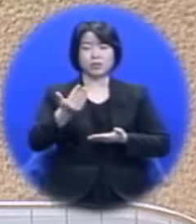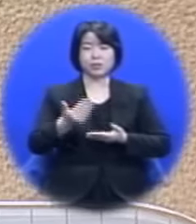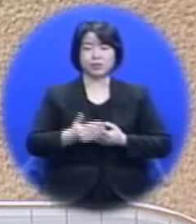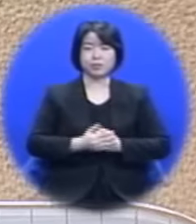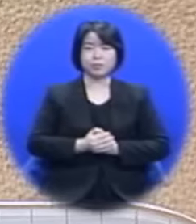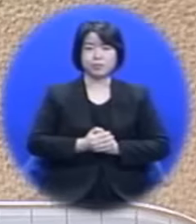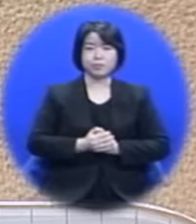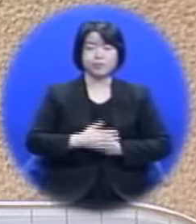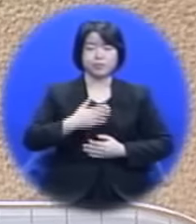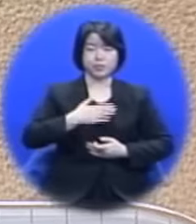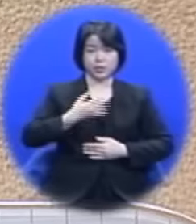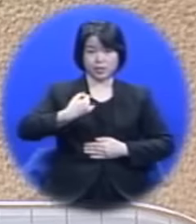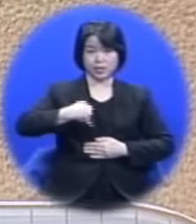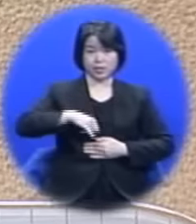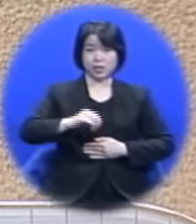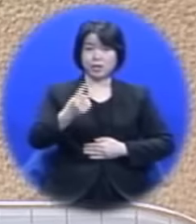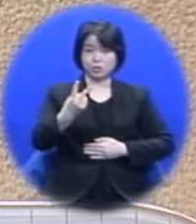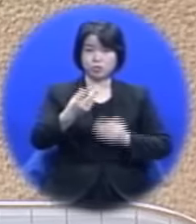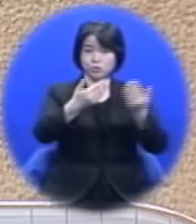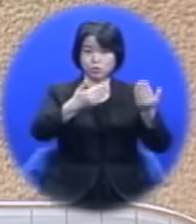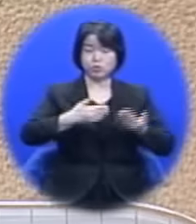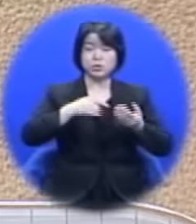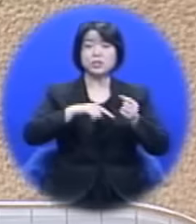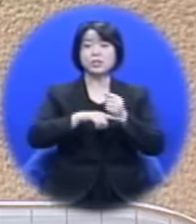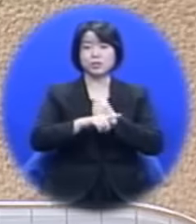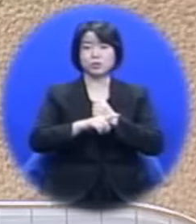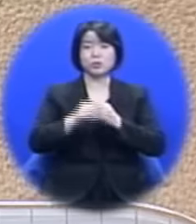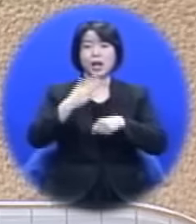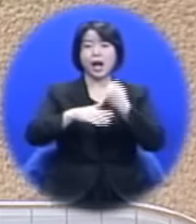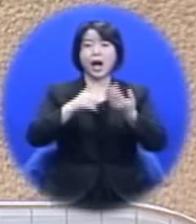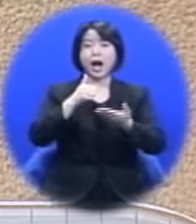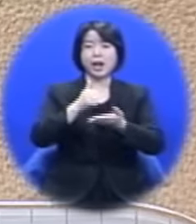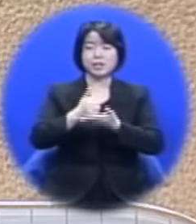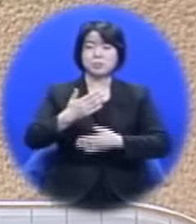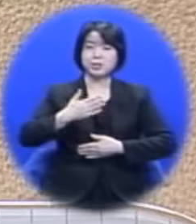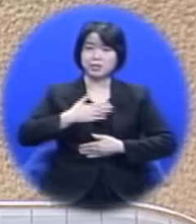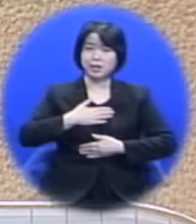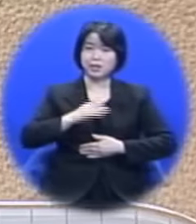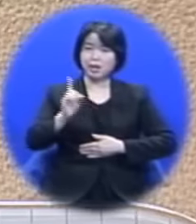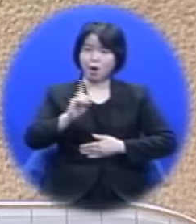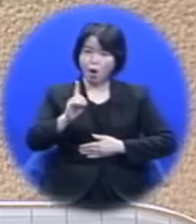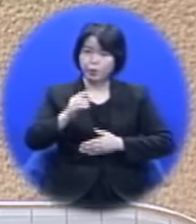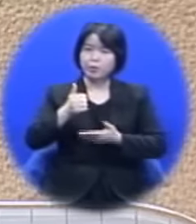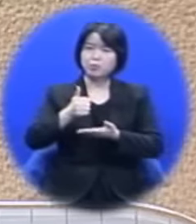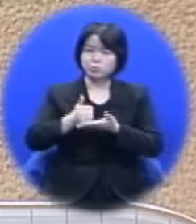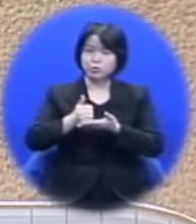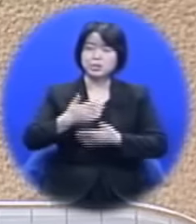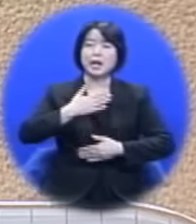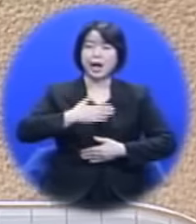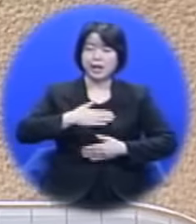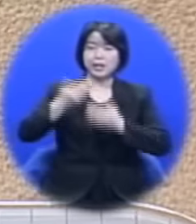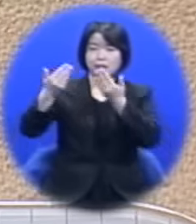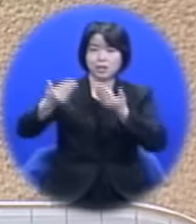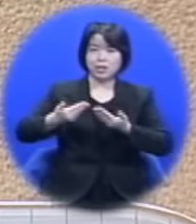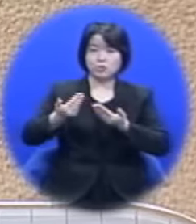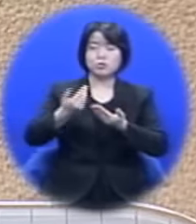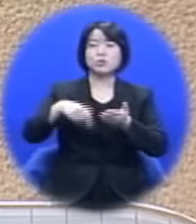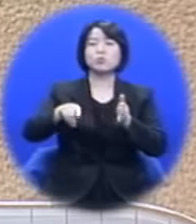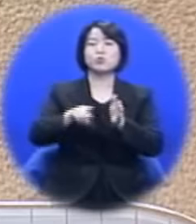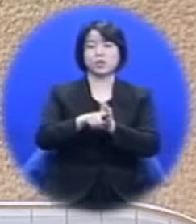아버지시니이다 주신 것은 하나님이 나에게 어신 분이신가를 알게